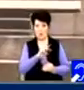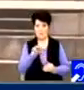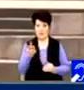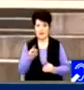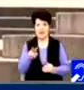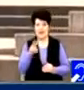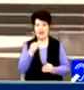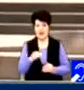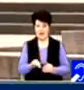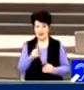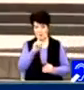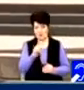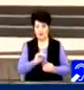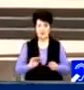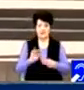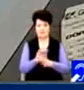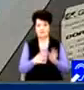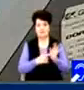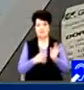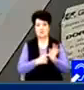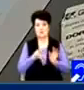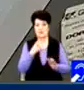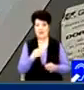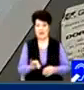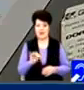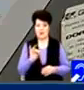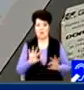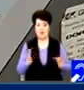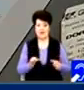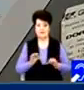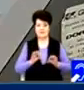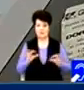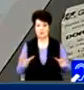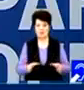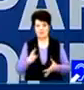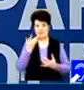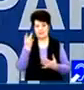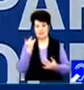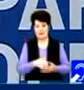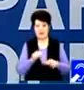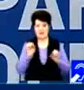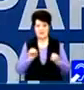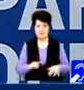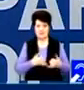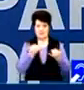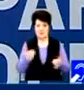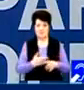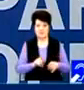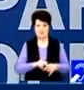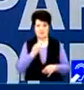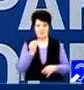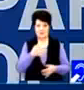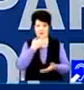lunar vor primi și un ajutor financiar în valoare de 600 RON Cu ocazia Sărbătorilor Pascale am decis să oferim acești bani prin